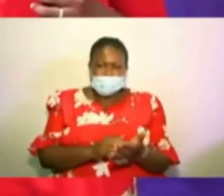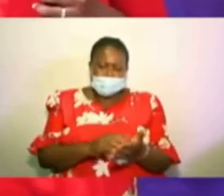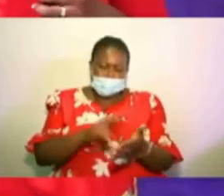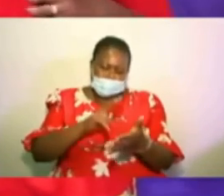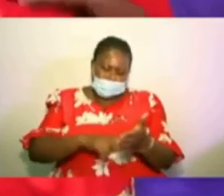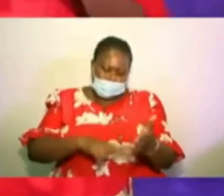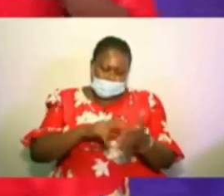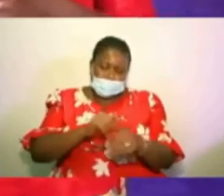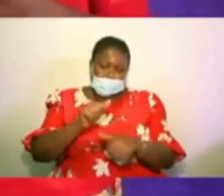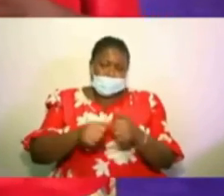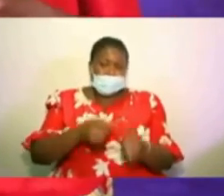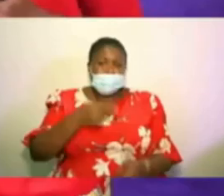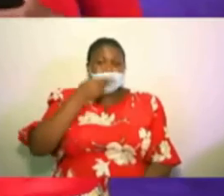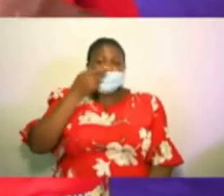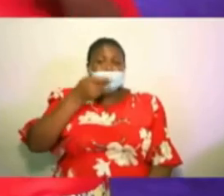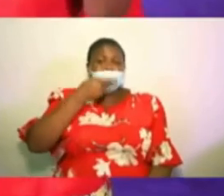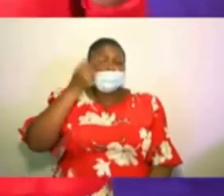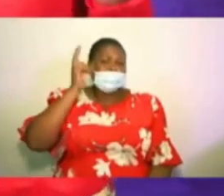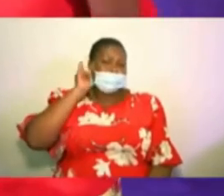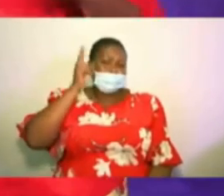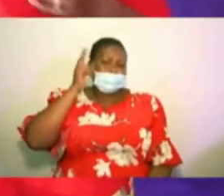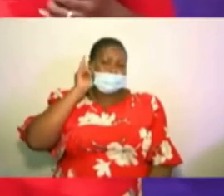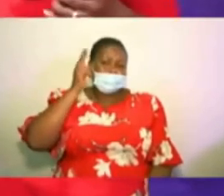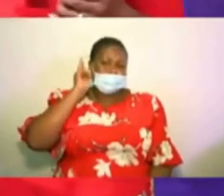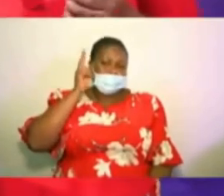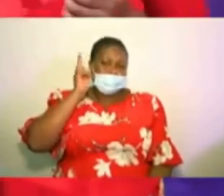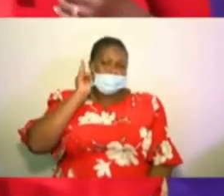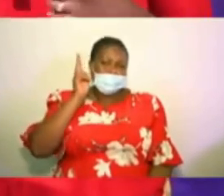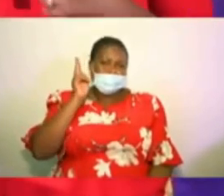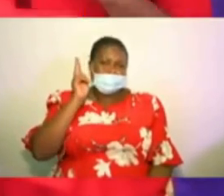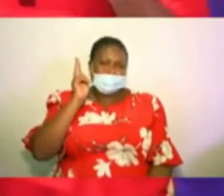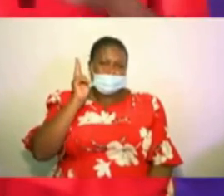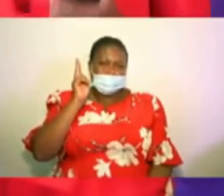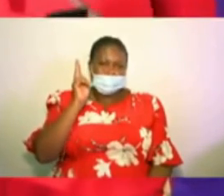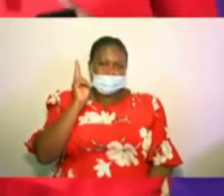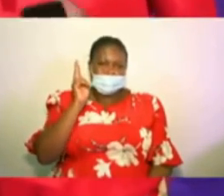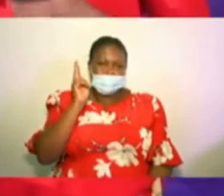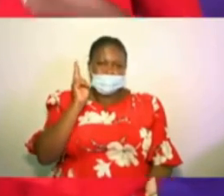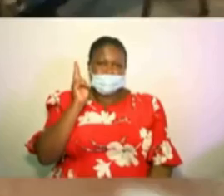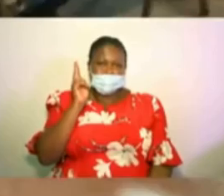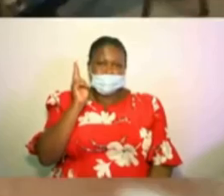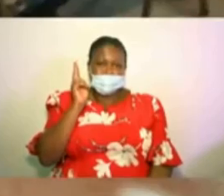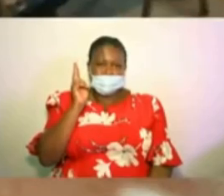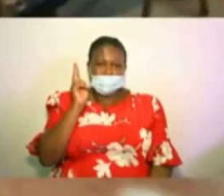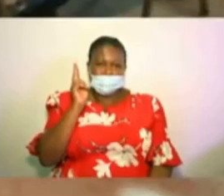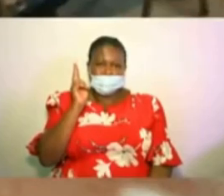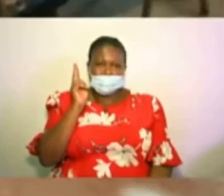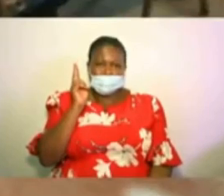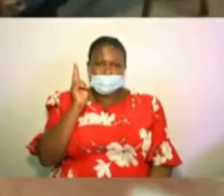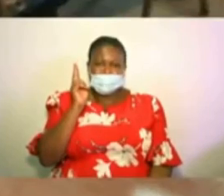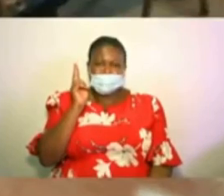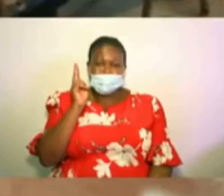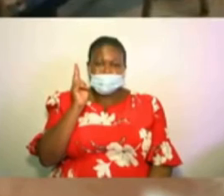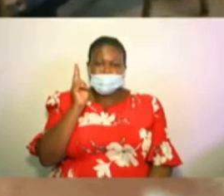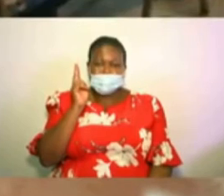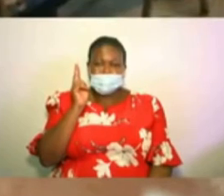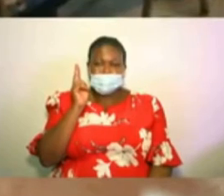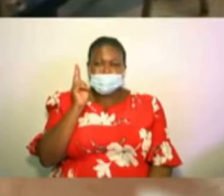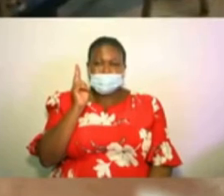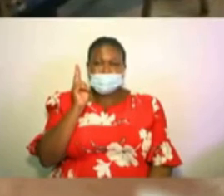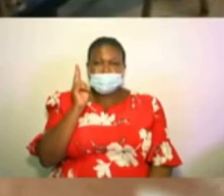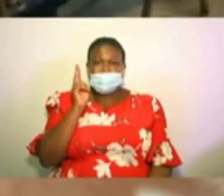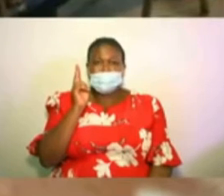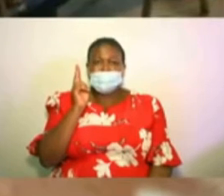Et donc, alors que je me préparais, j'ai pensé à un livre que j'ai repris, l'histoire de l'Église de Pentecôte,